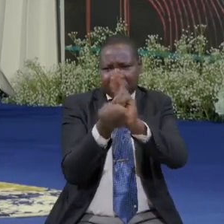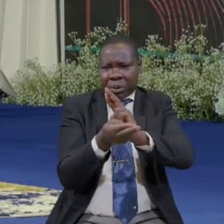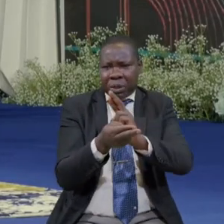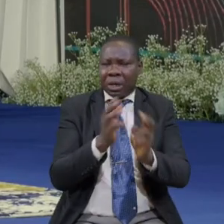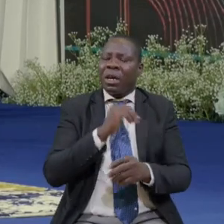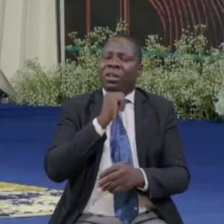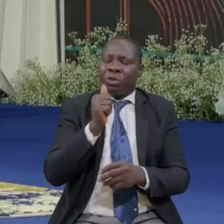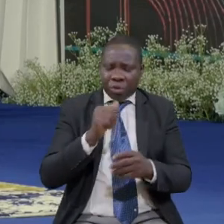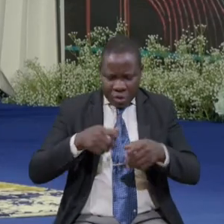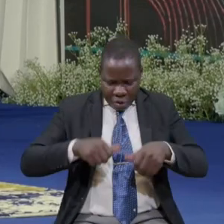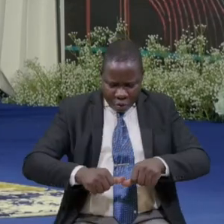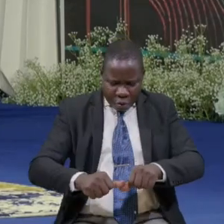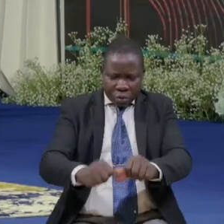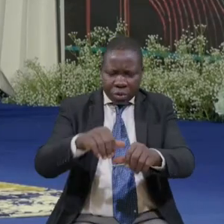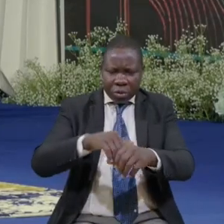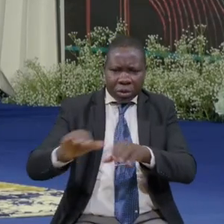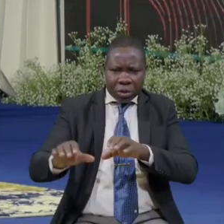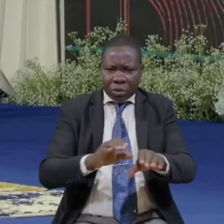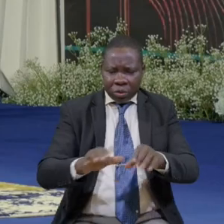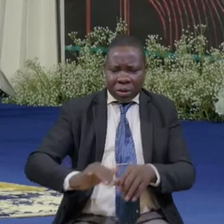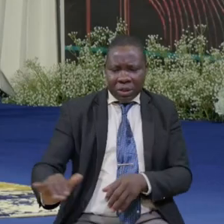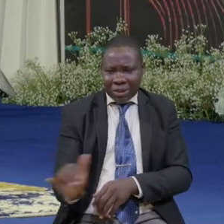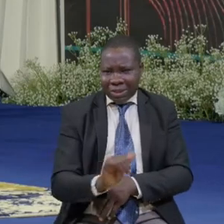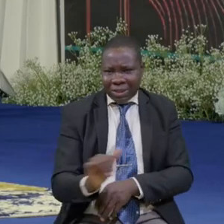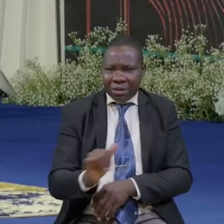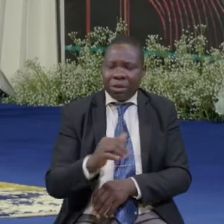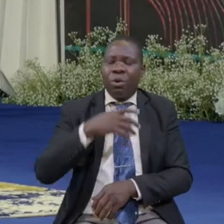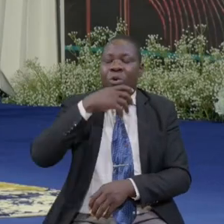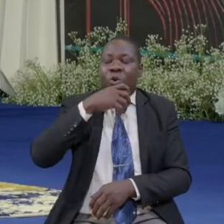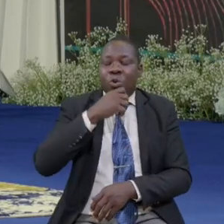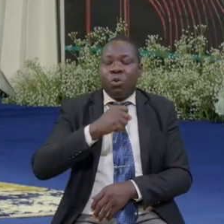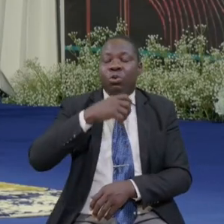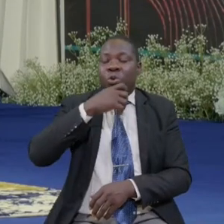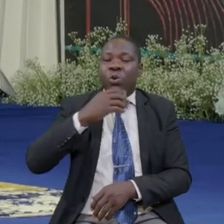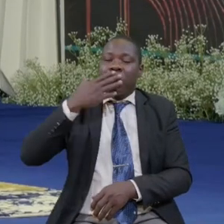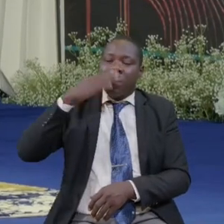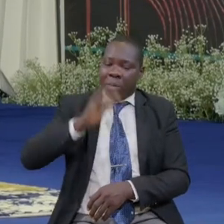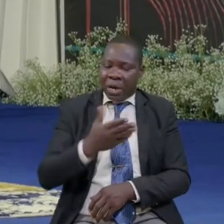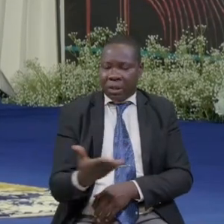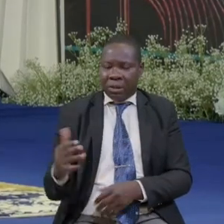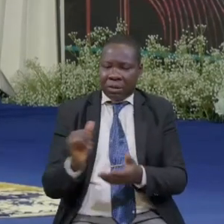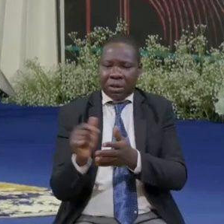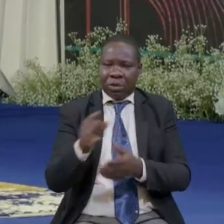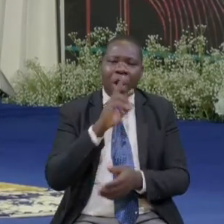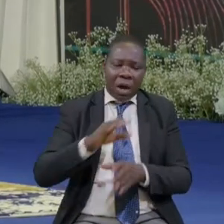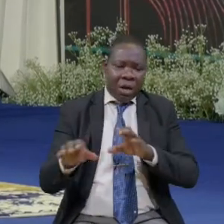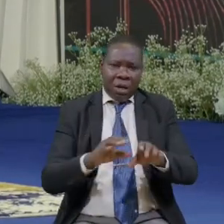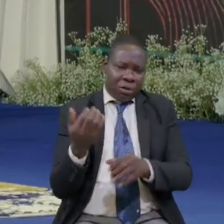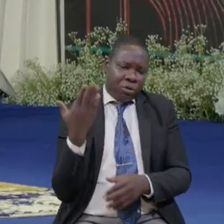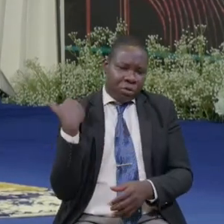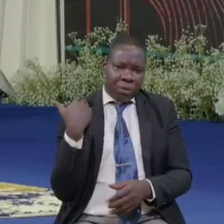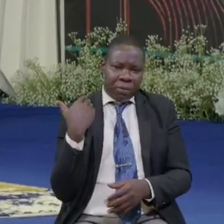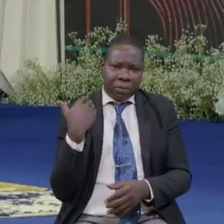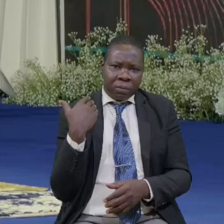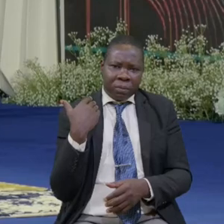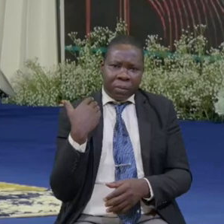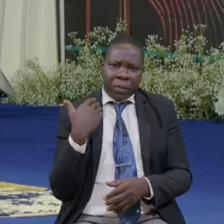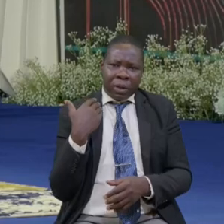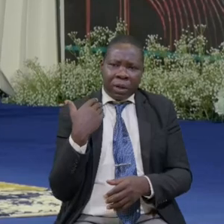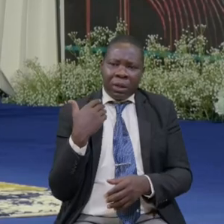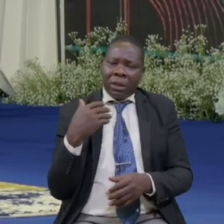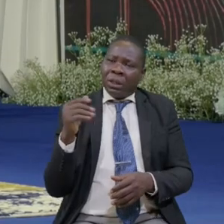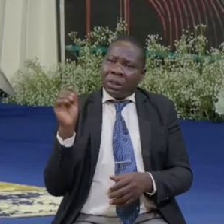plus continuer de répéter les choses mauvaises que vous faisiez.